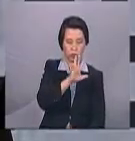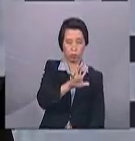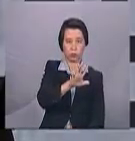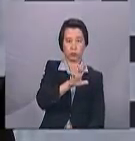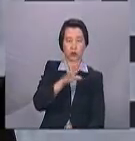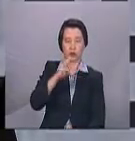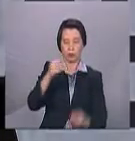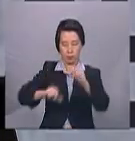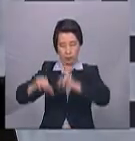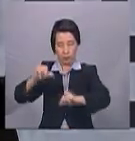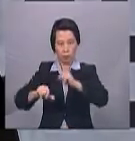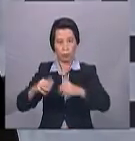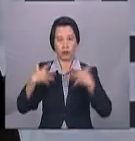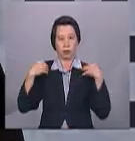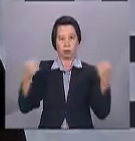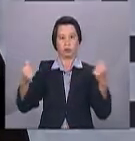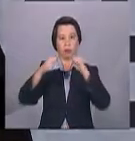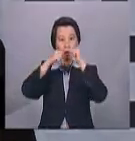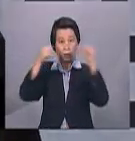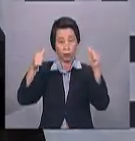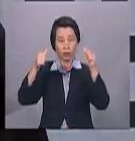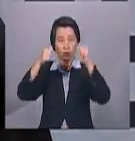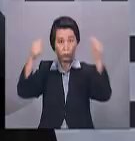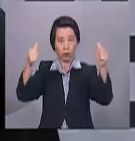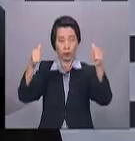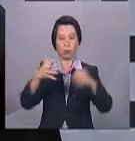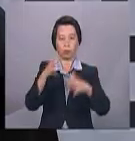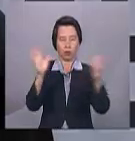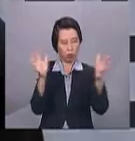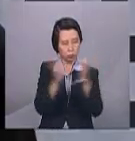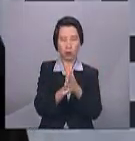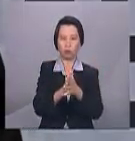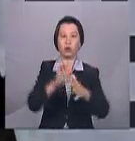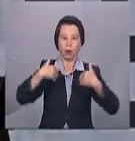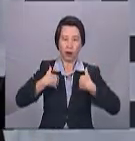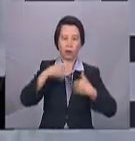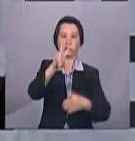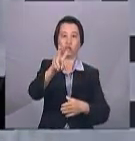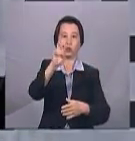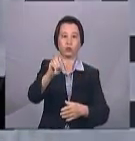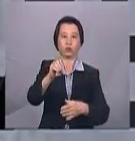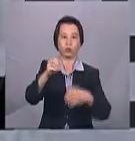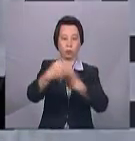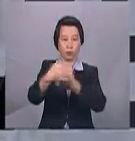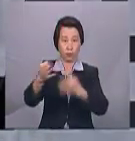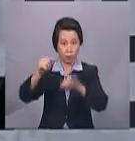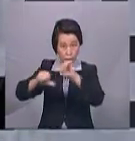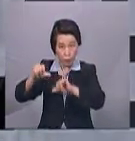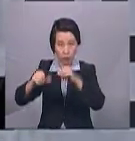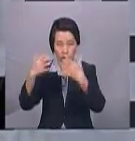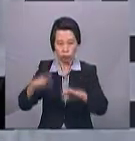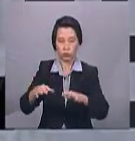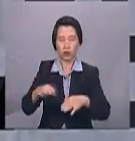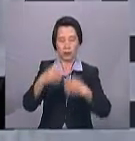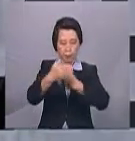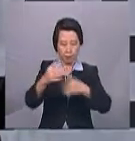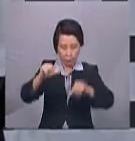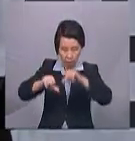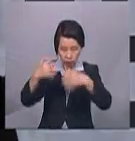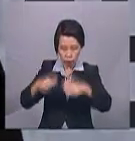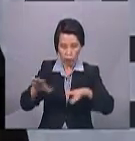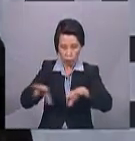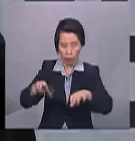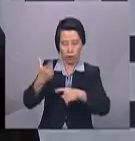kesihatan awam. Jadi kita ada 20 makmal. Dan IMR telah melaksanakan latihan untuk